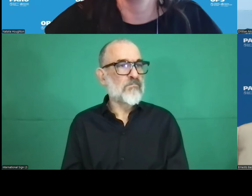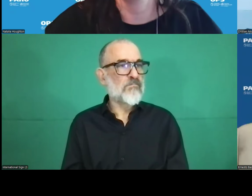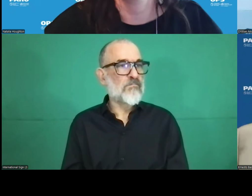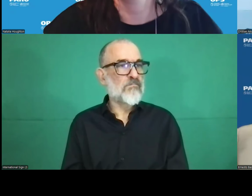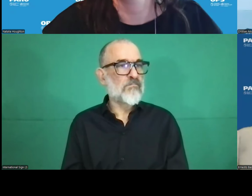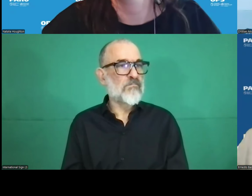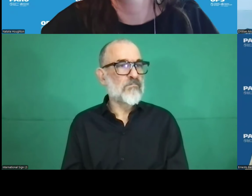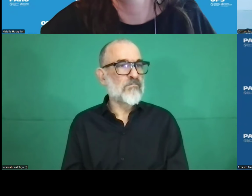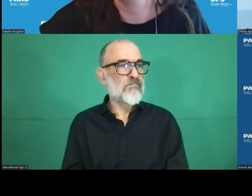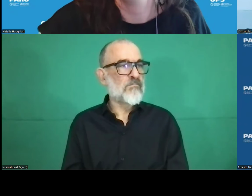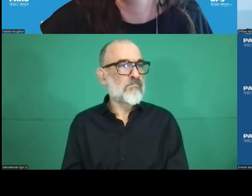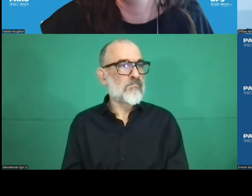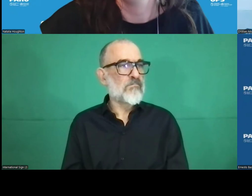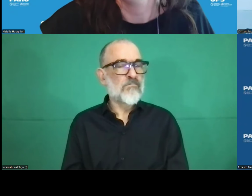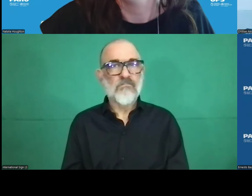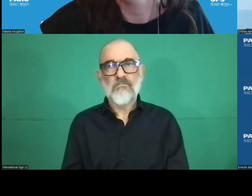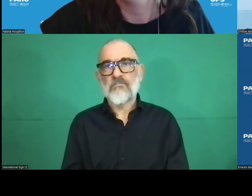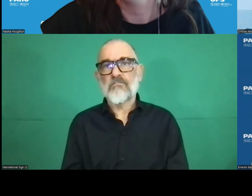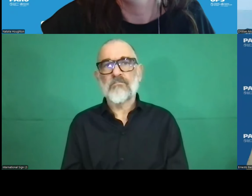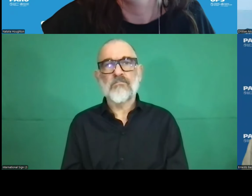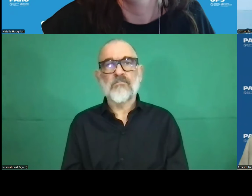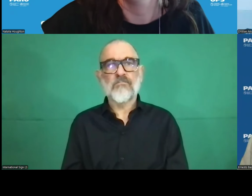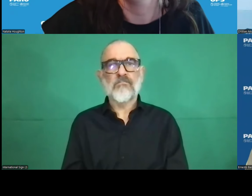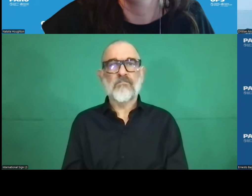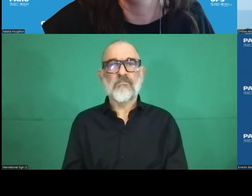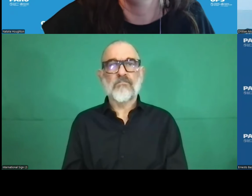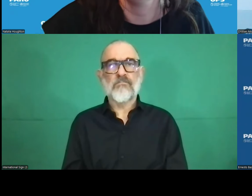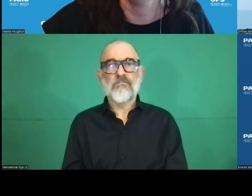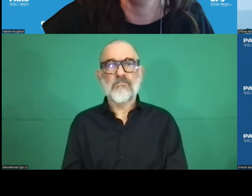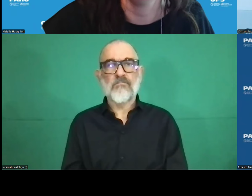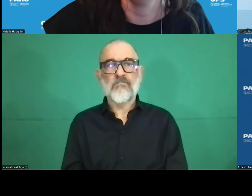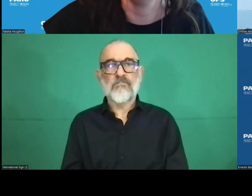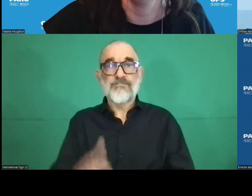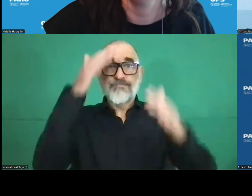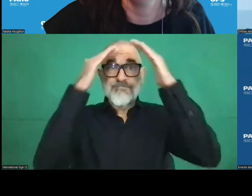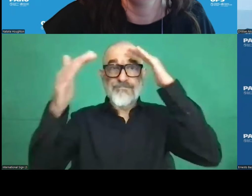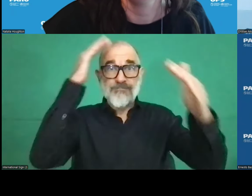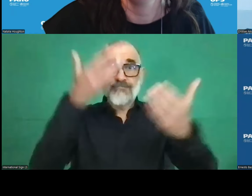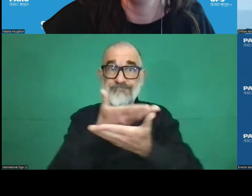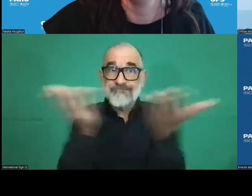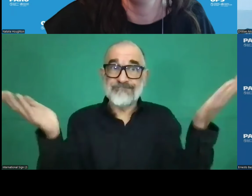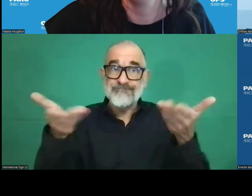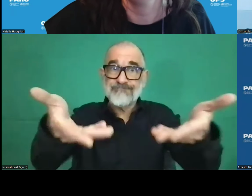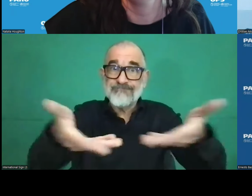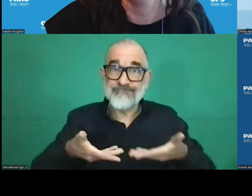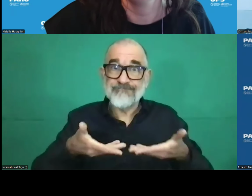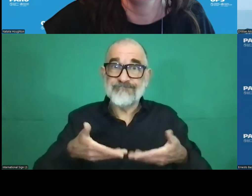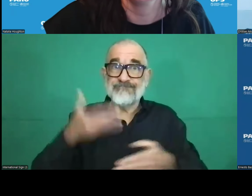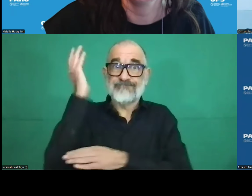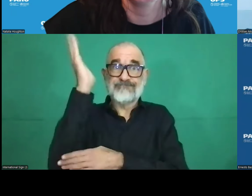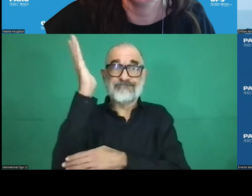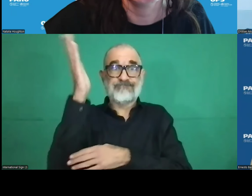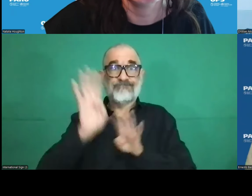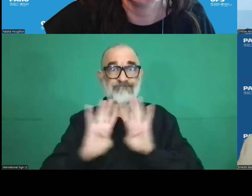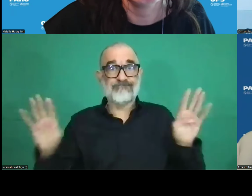Bueno, muy buenos días a todos. Bienvenidos y bienvenidas a la sesión de hoy Bonjour, soyez mi les nombre es bienvenus à Cristian la Morales. séance Soy el d'aujourd'hui. Je